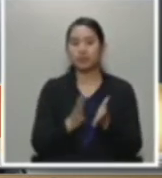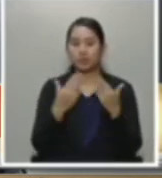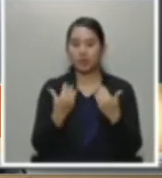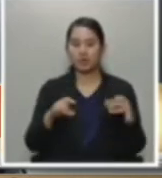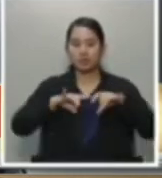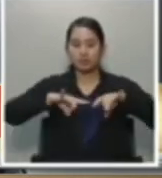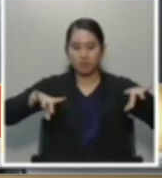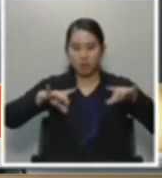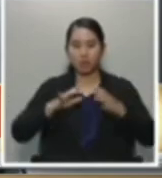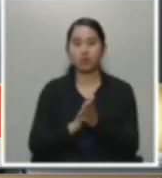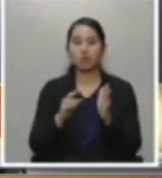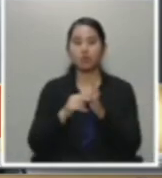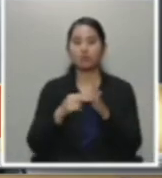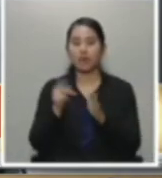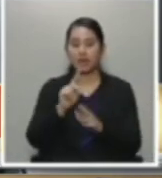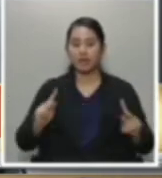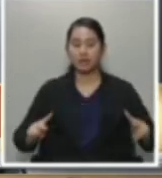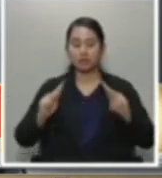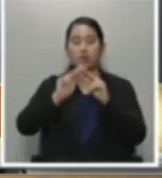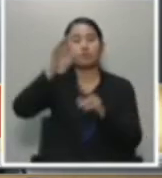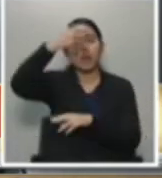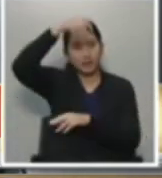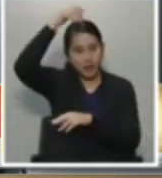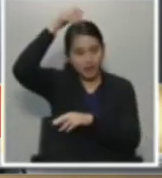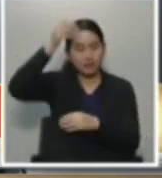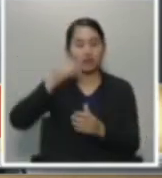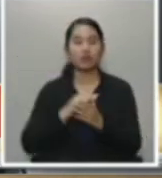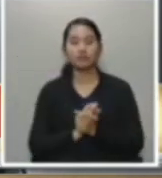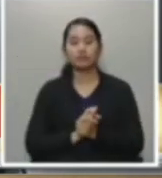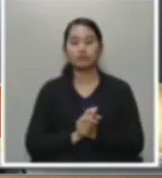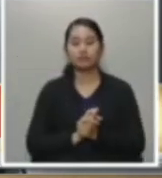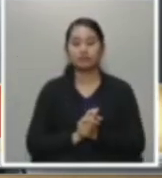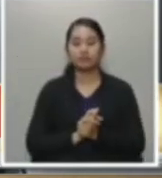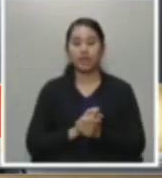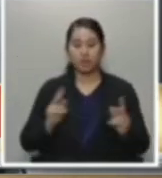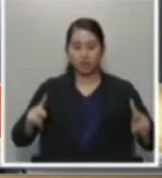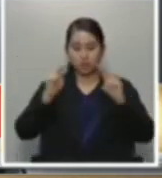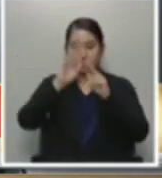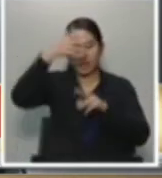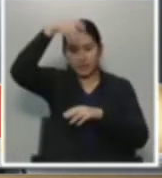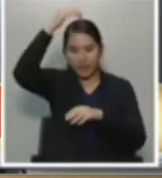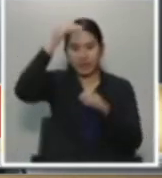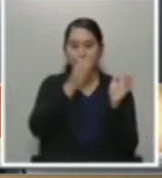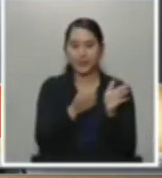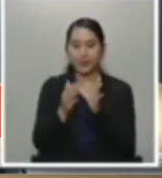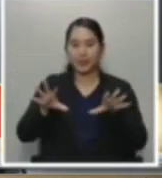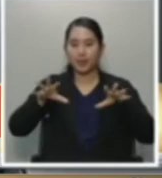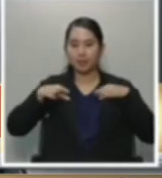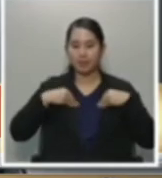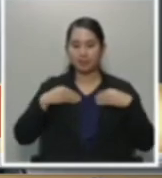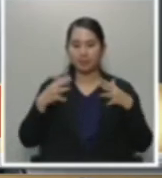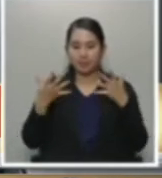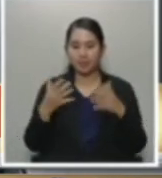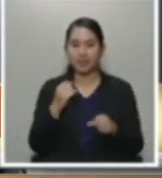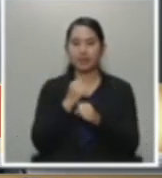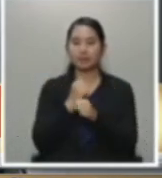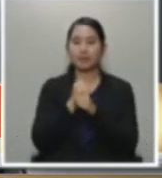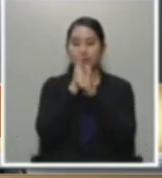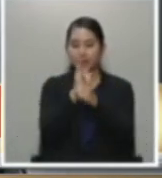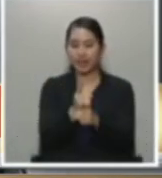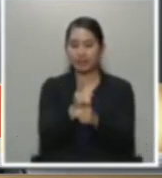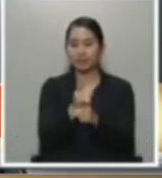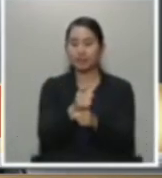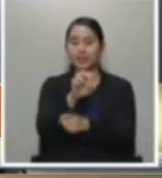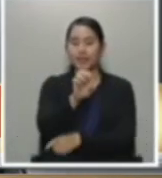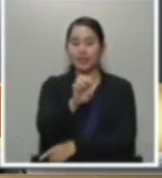งคือกระทรวงมหาดไทยก็ไม่ยอมดำเนินการตาม SEZ